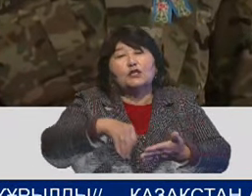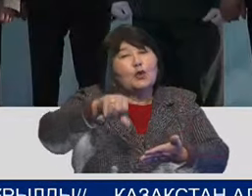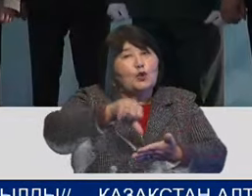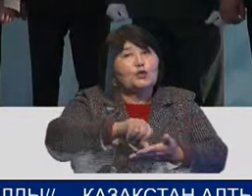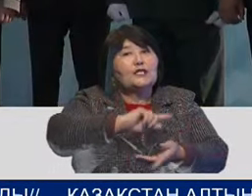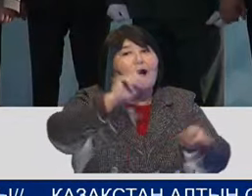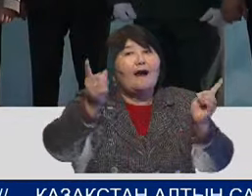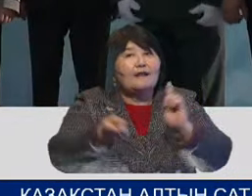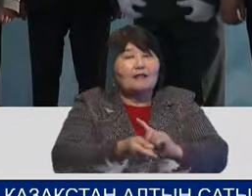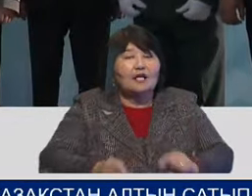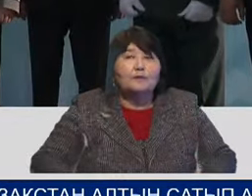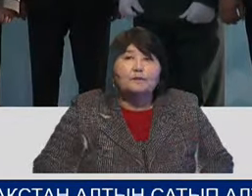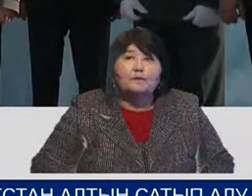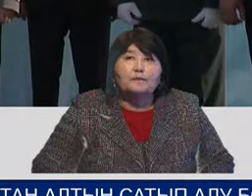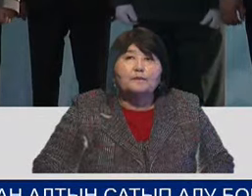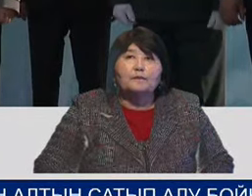айналды.